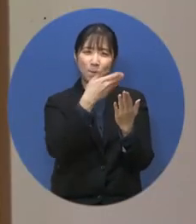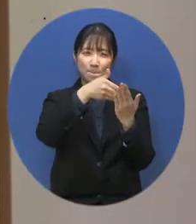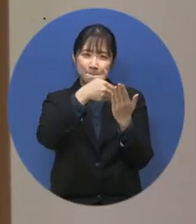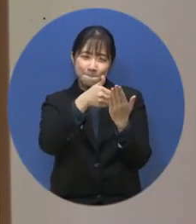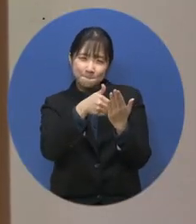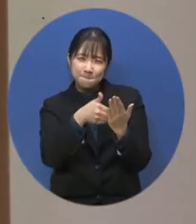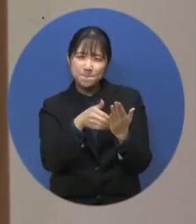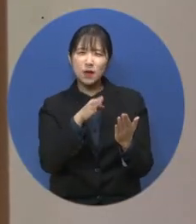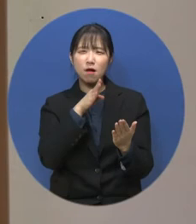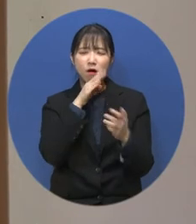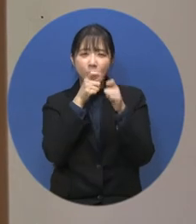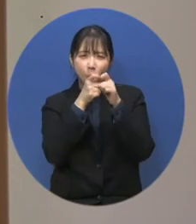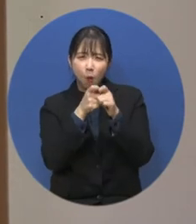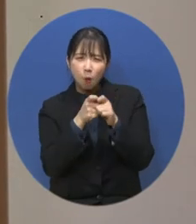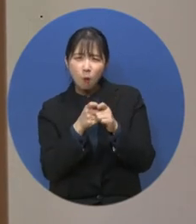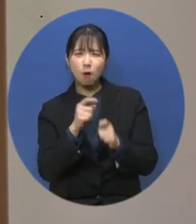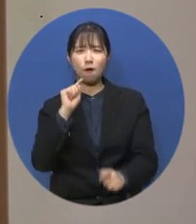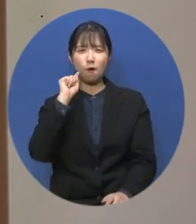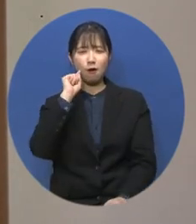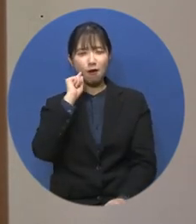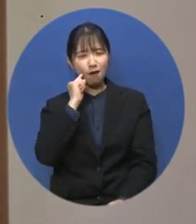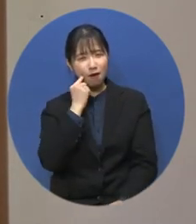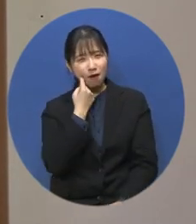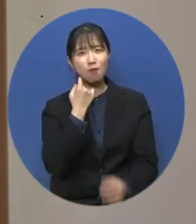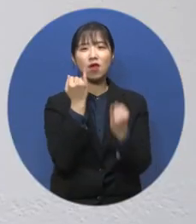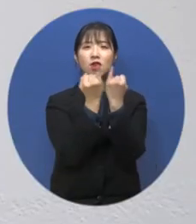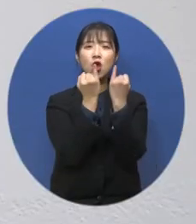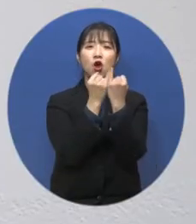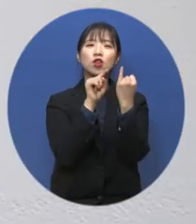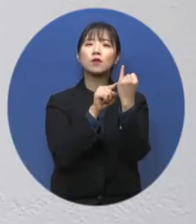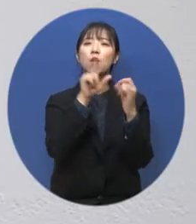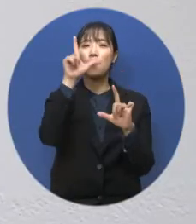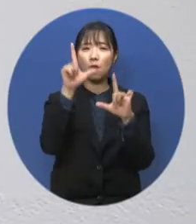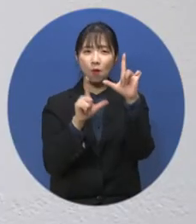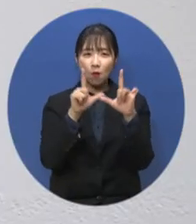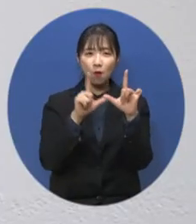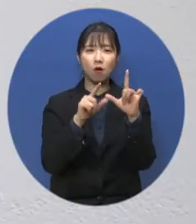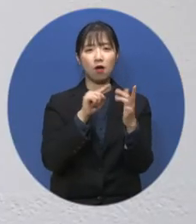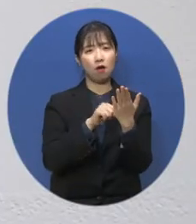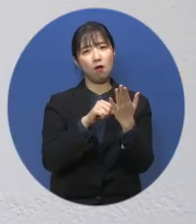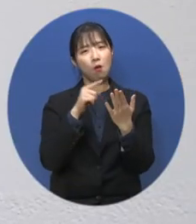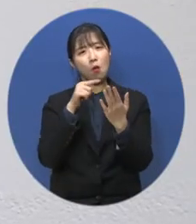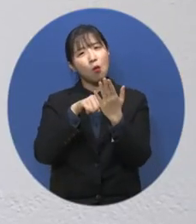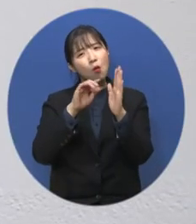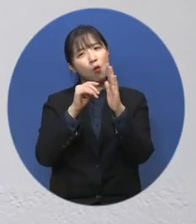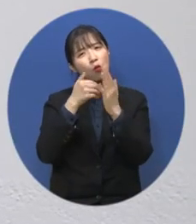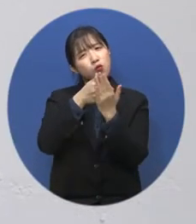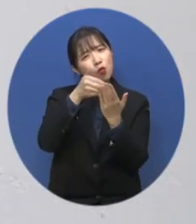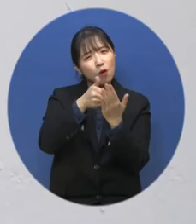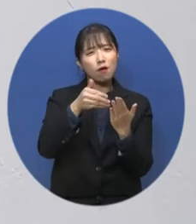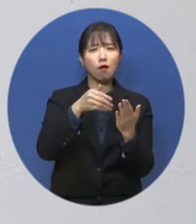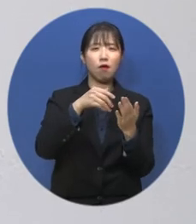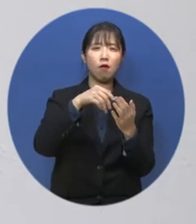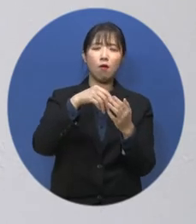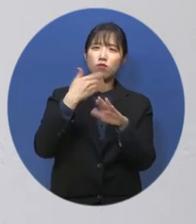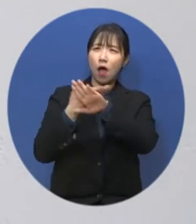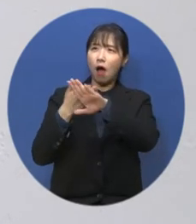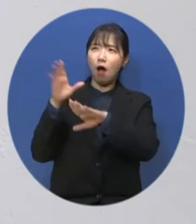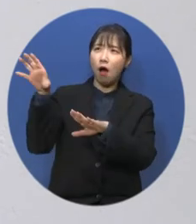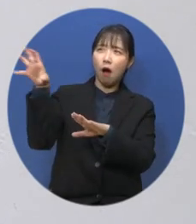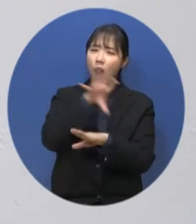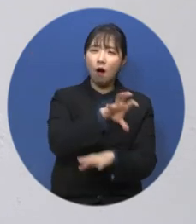섬세하게 채색한 신비롭고 독특한 여인의 이미지는 재질을 가늠하기 힘든 색채로 표현해